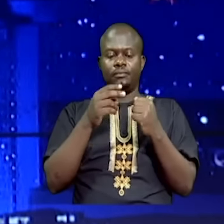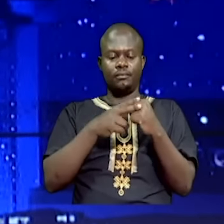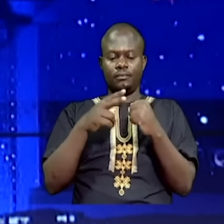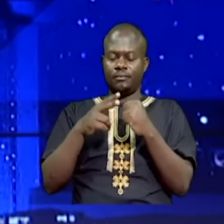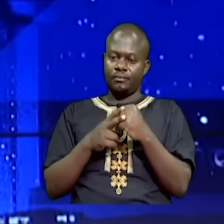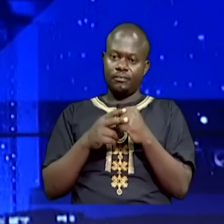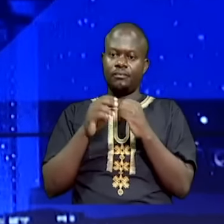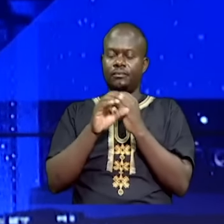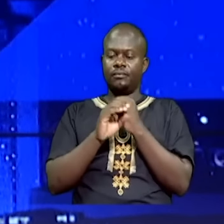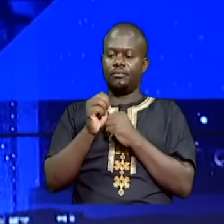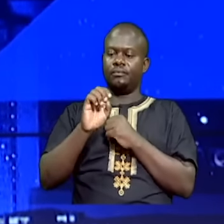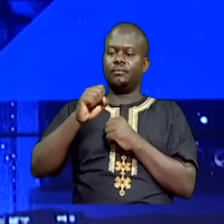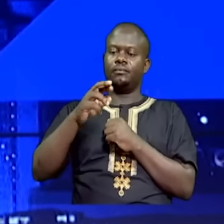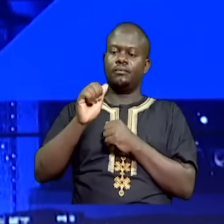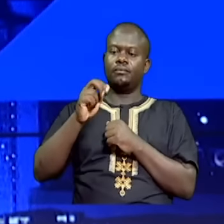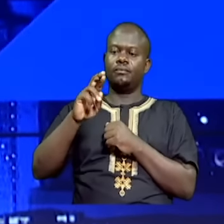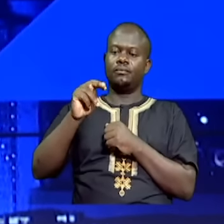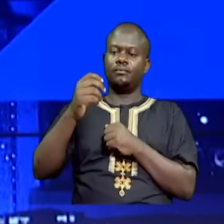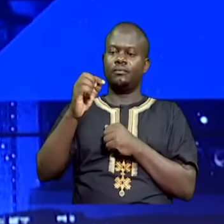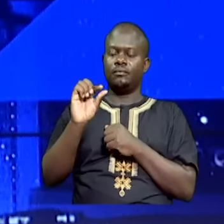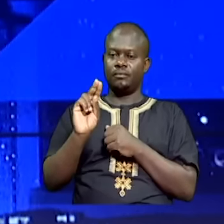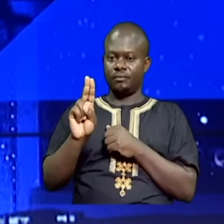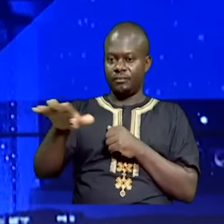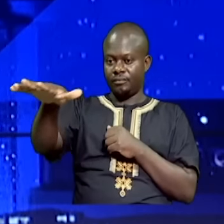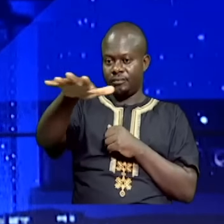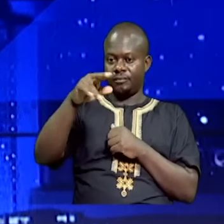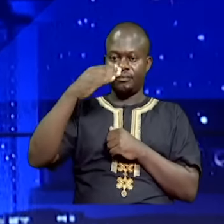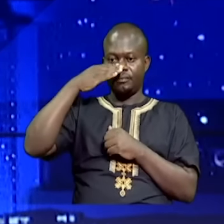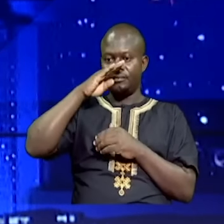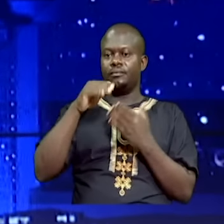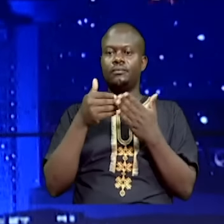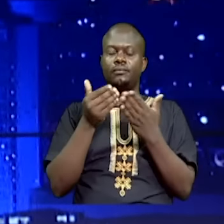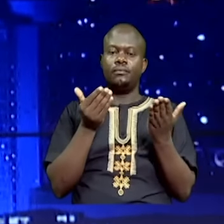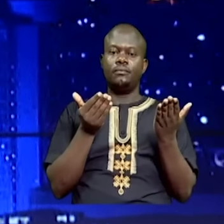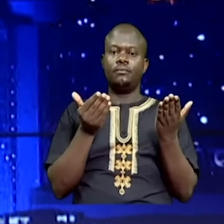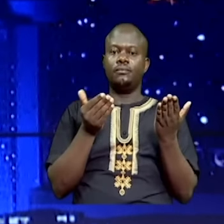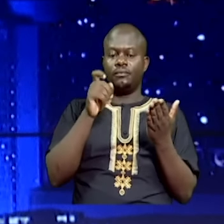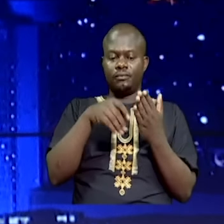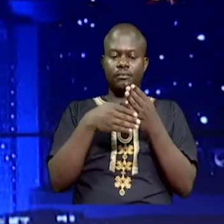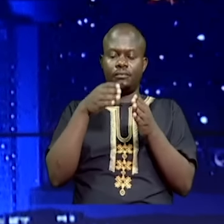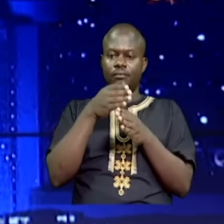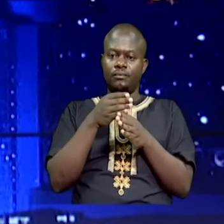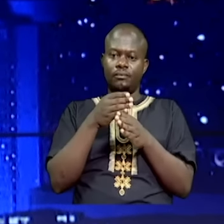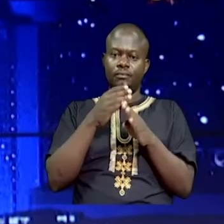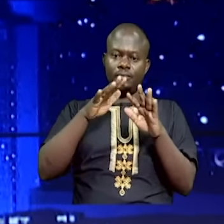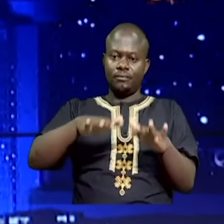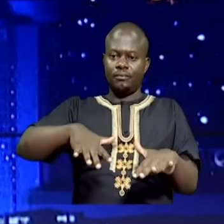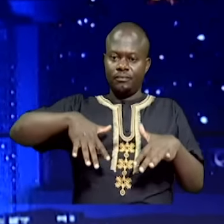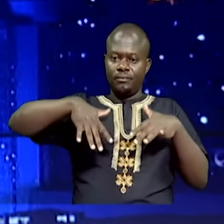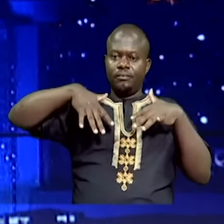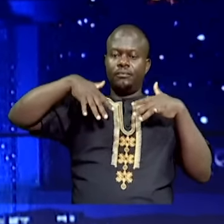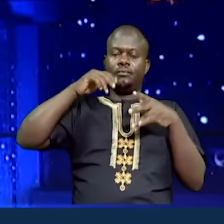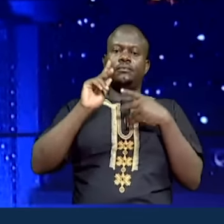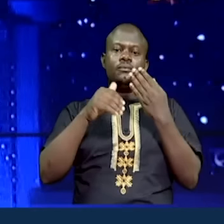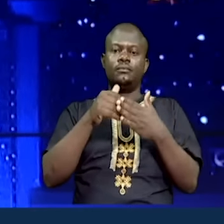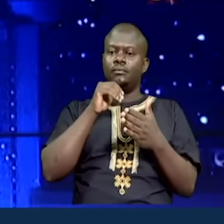ka Mushirarungu mu murenge wa Rwabicuma ahanyine mu karere ka Nyanza ahanga hagomba kubakwa stade y'aka karere abaturage